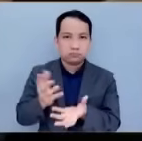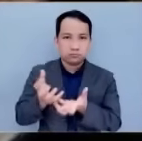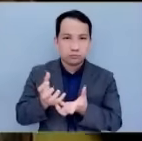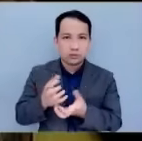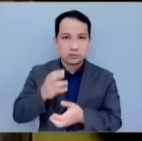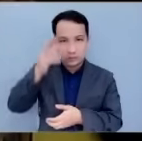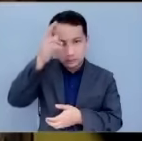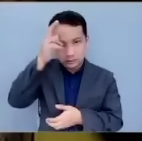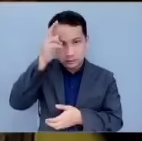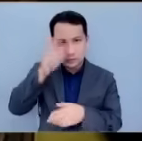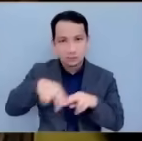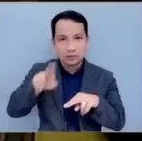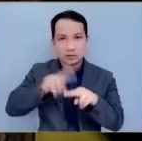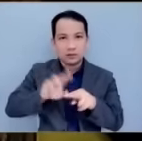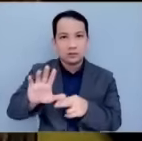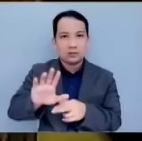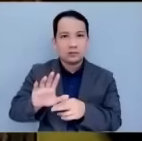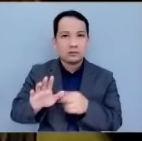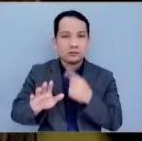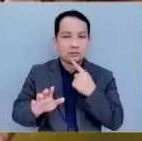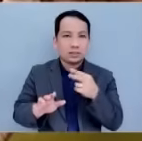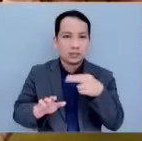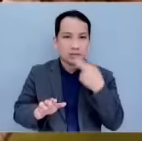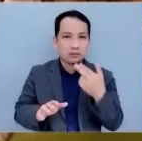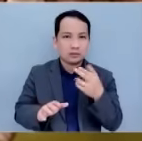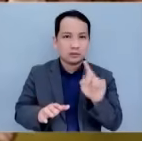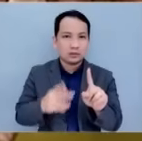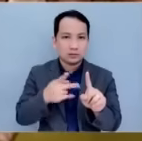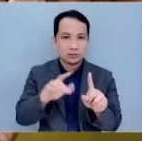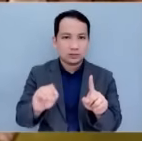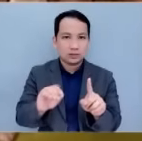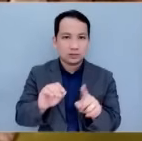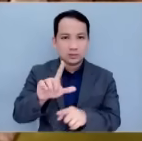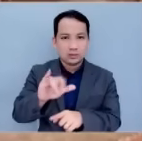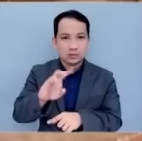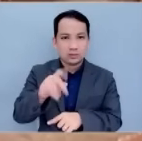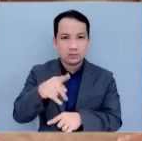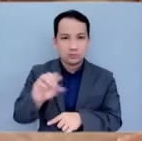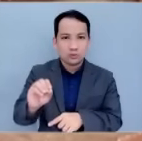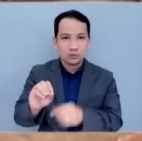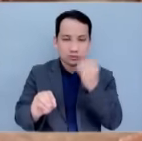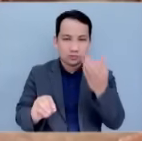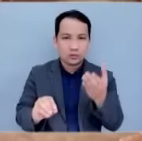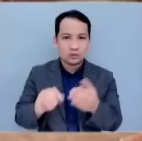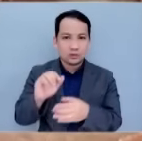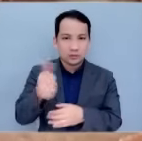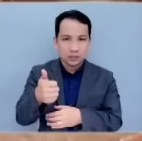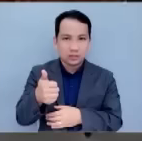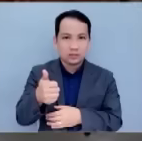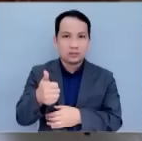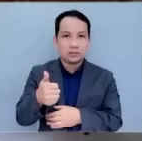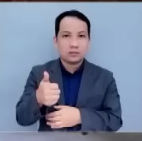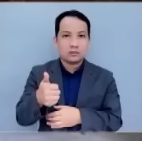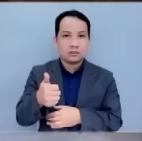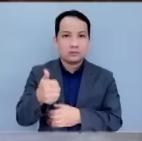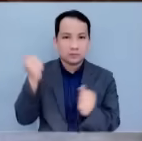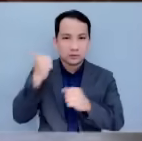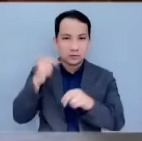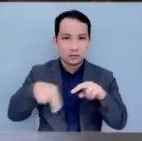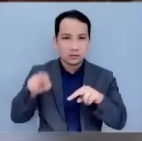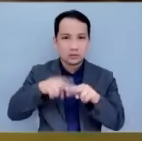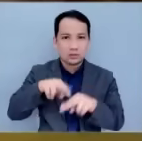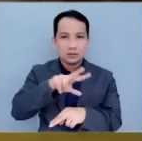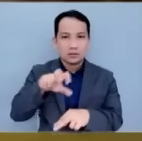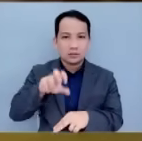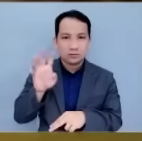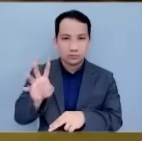taas ng presyo ng baboy. Ang kada kilo nga ng liyempo, tumaas ng 10 piso. Kaya umaabot na ito ng 340